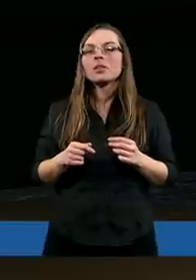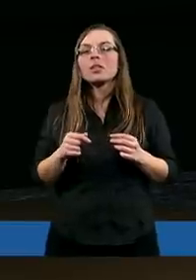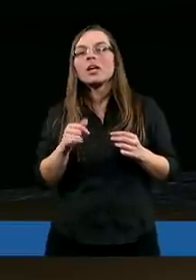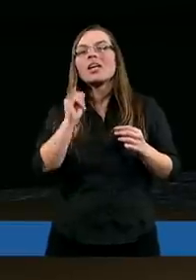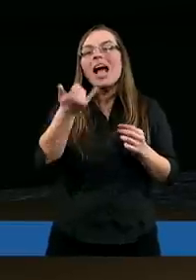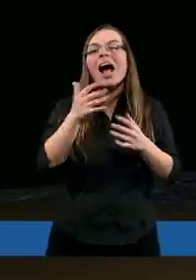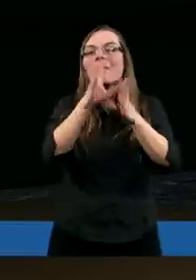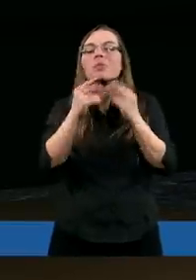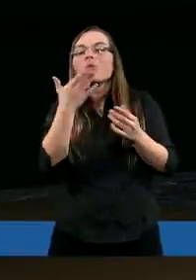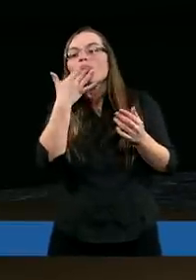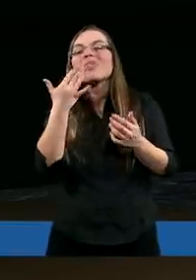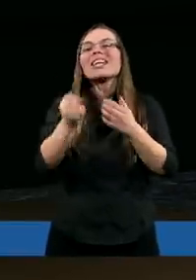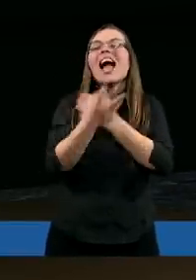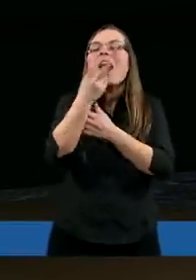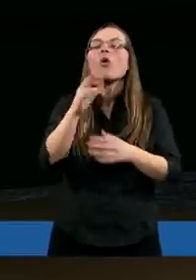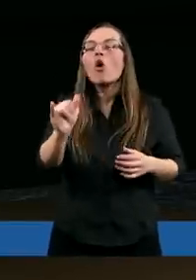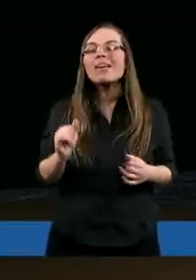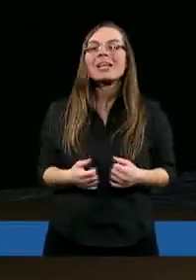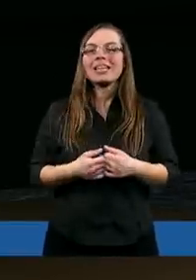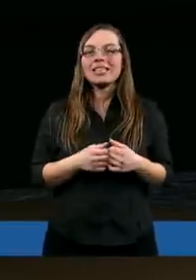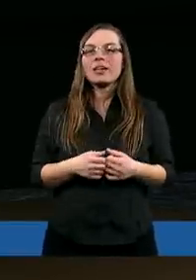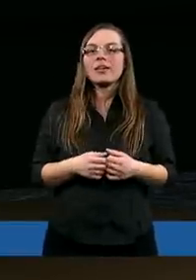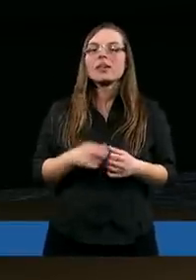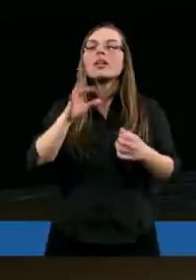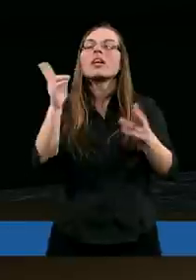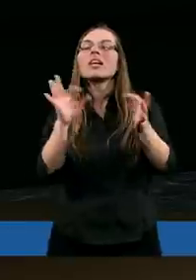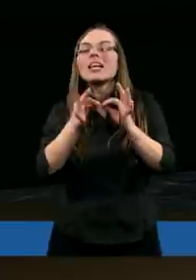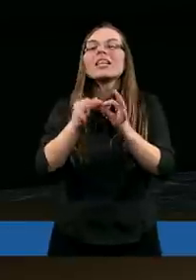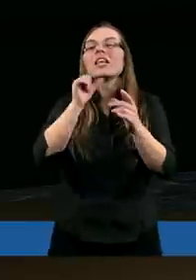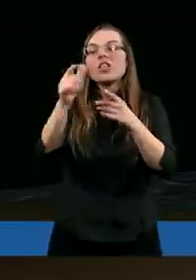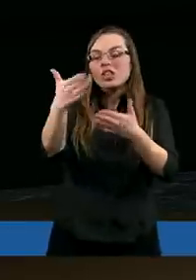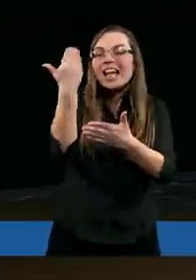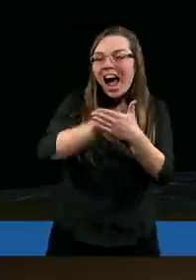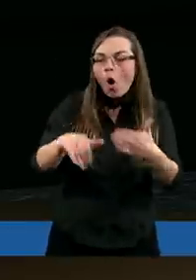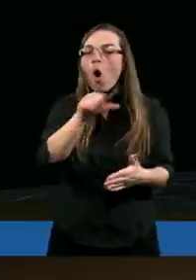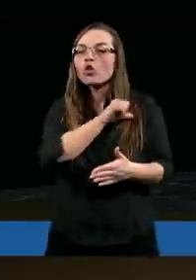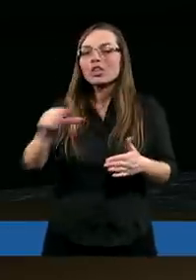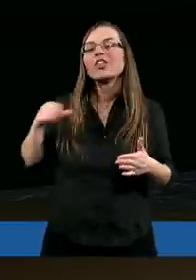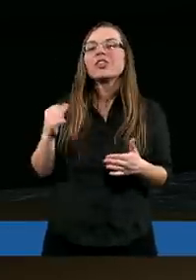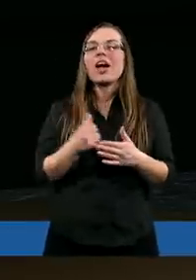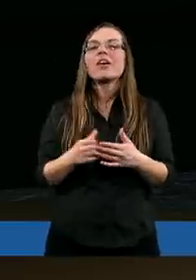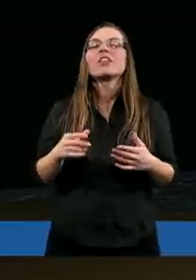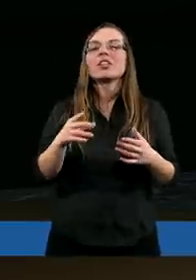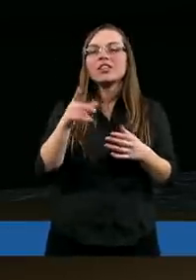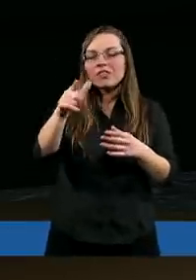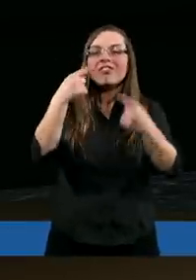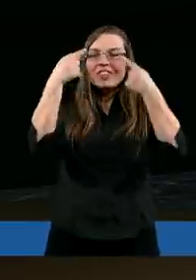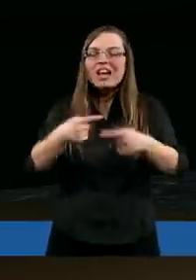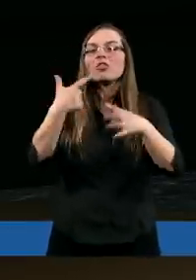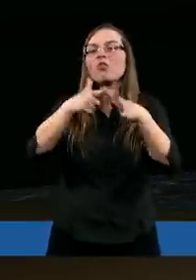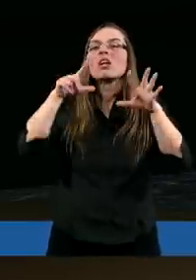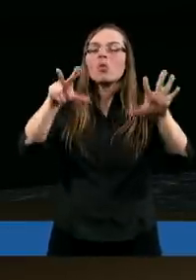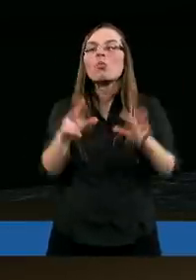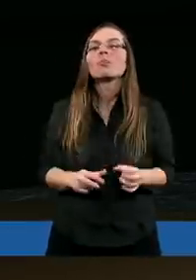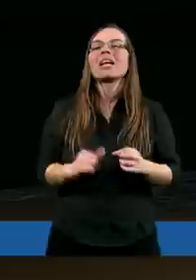sobór, jak niektórzy mówią, jerozolimski. Gdy się zakończył, w wierszu